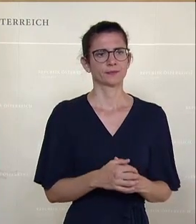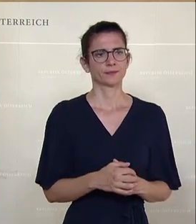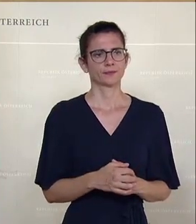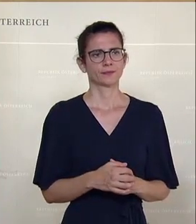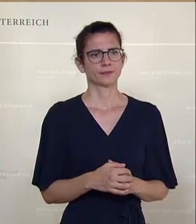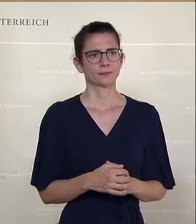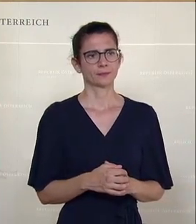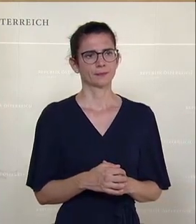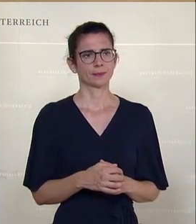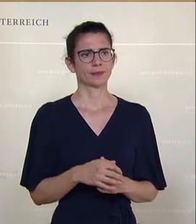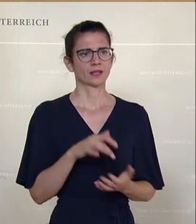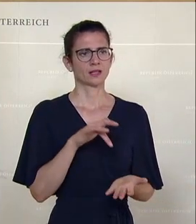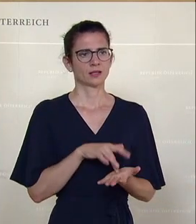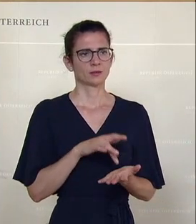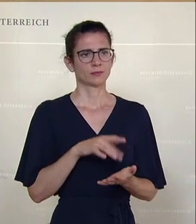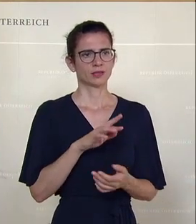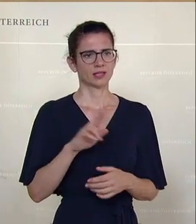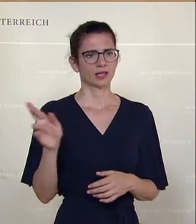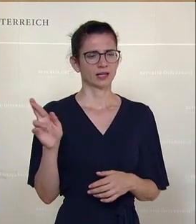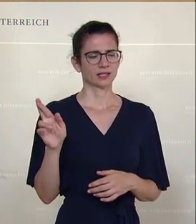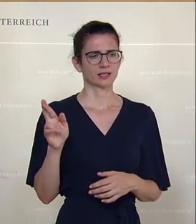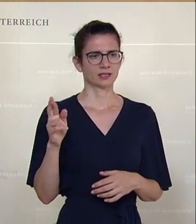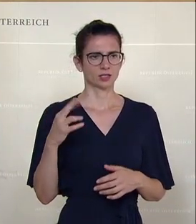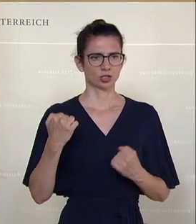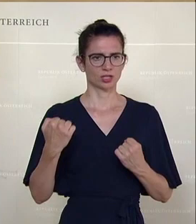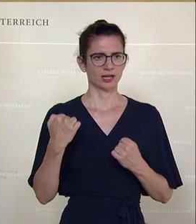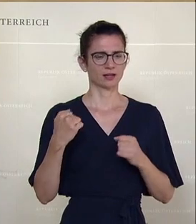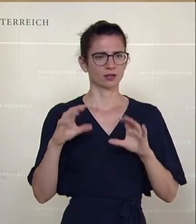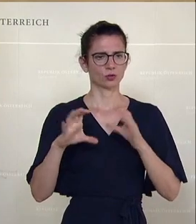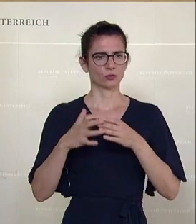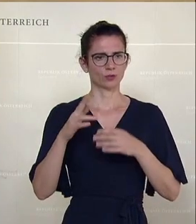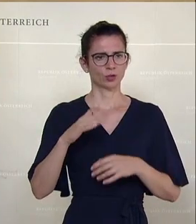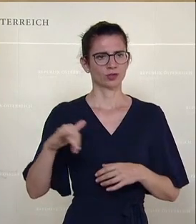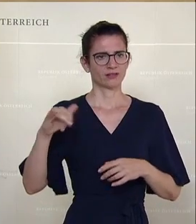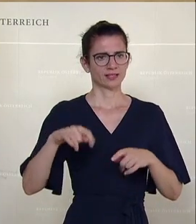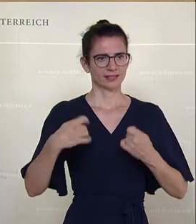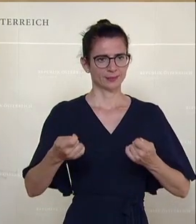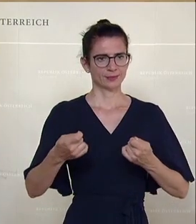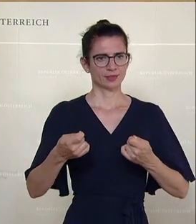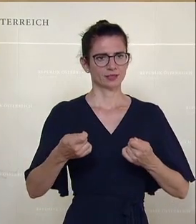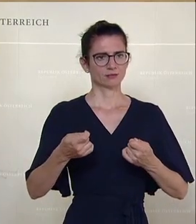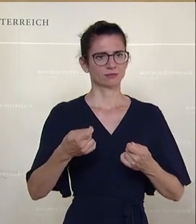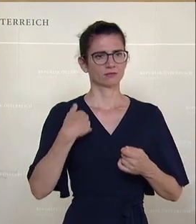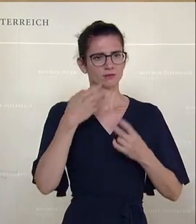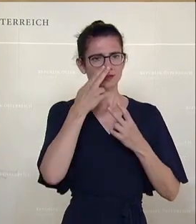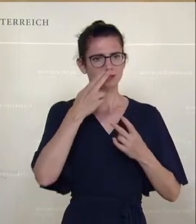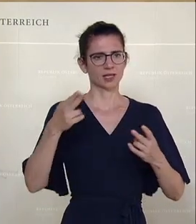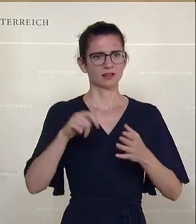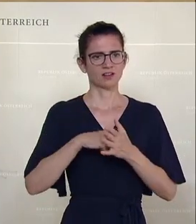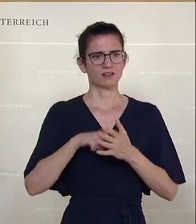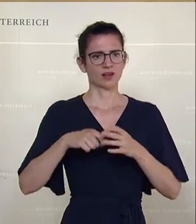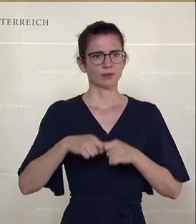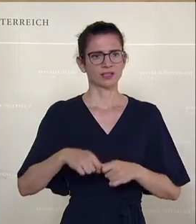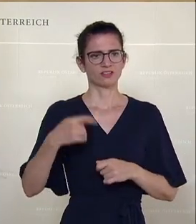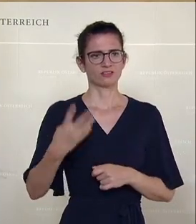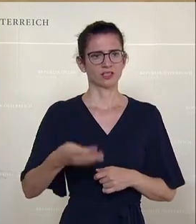noch Mitte-Rechts stärkere Gruppierungen auf Universitäten gibt, sehen wir, dass die Wahlbeteiligung